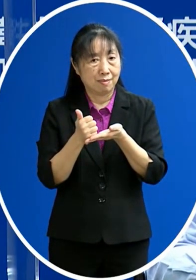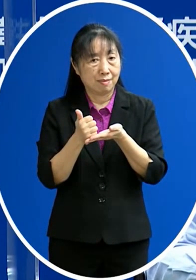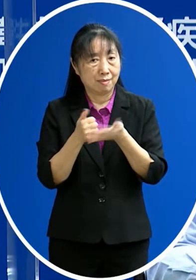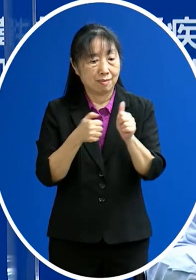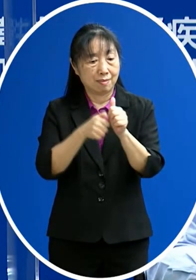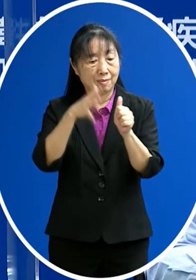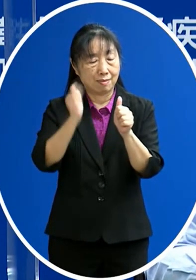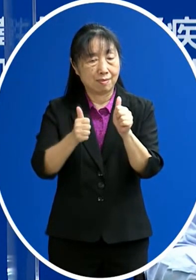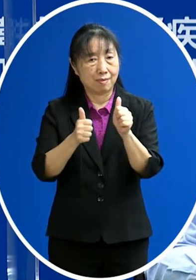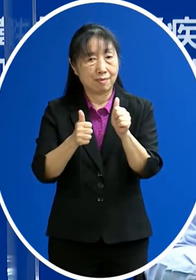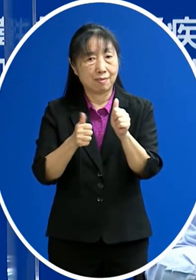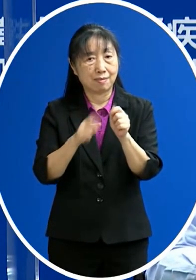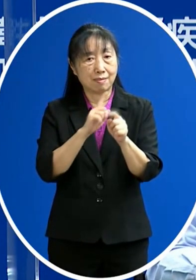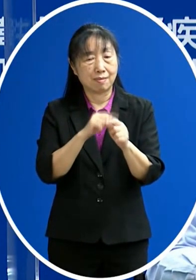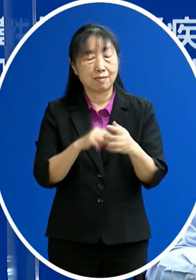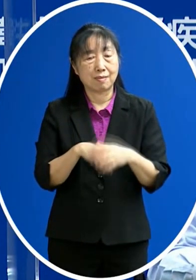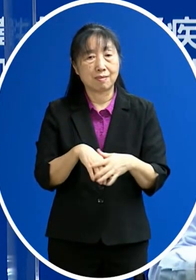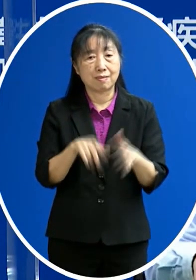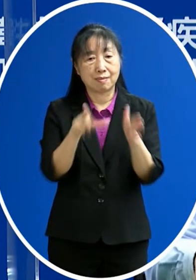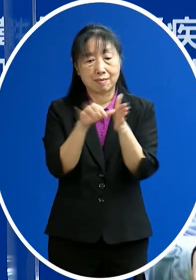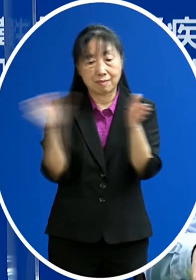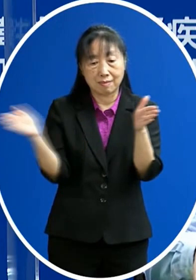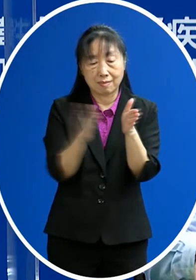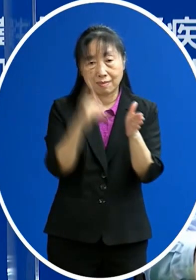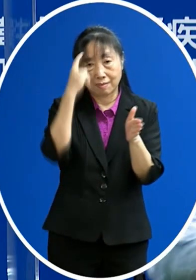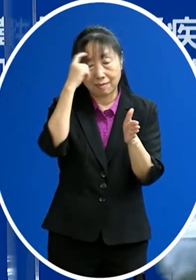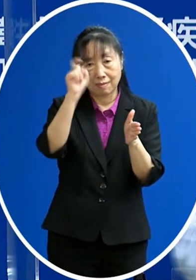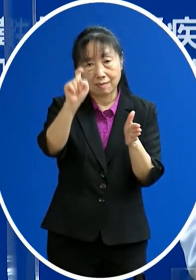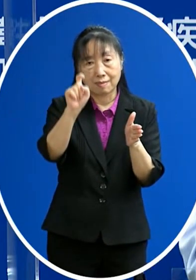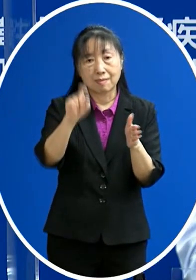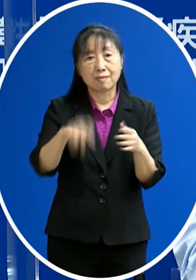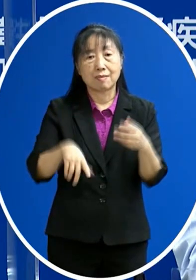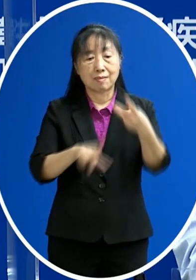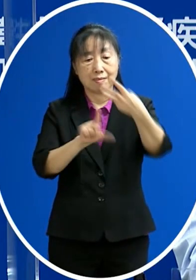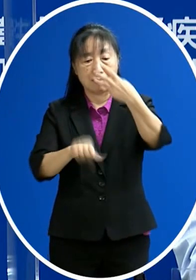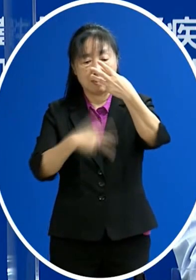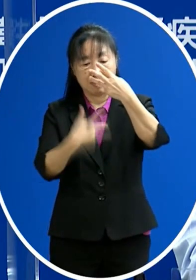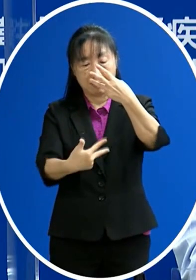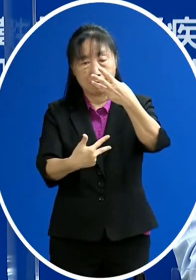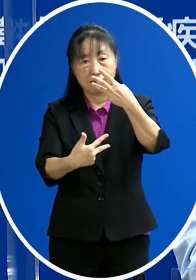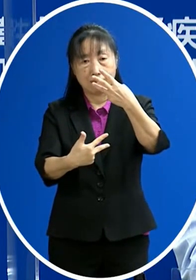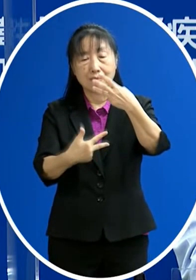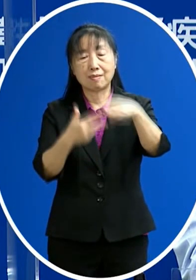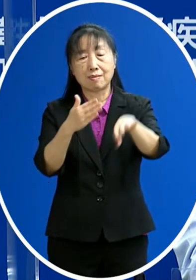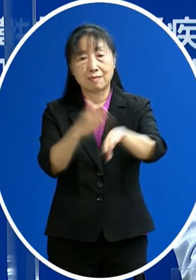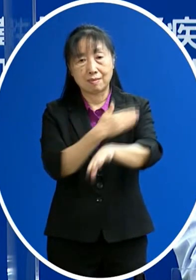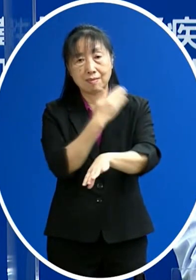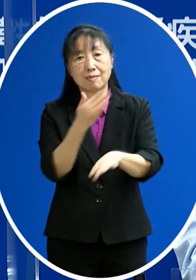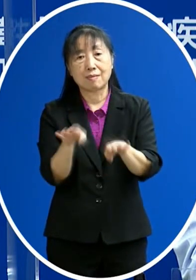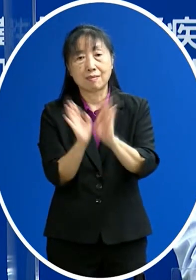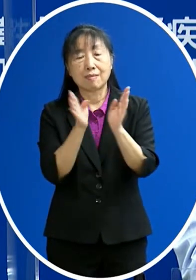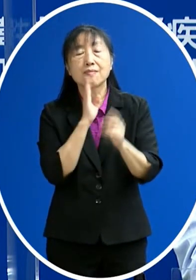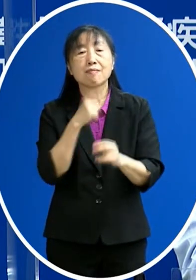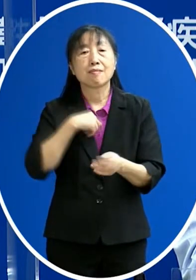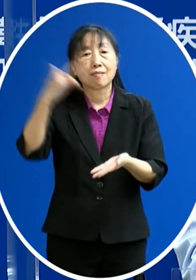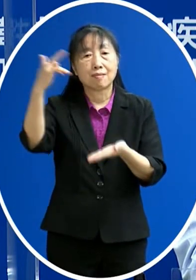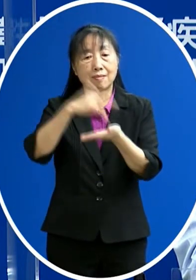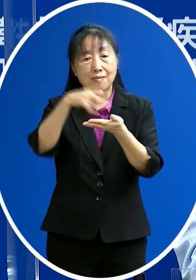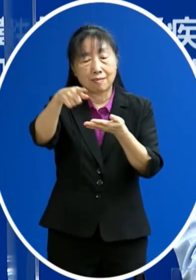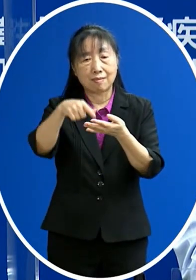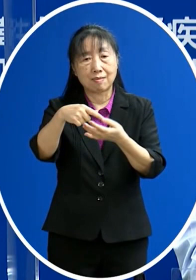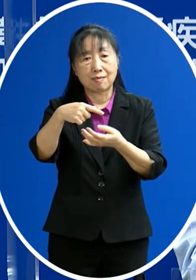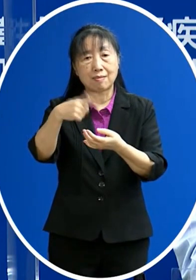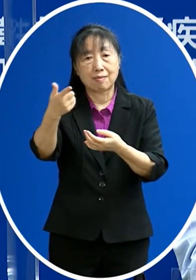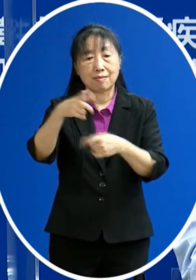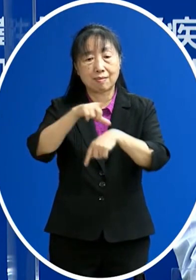长。那我们缩短做10天哈，当然就3月7日0时航班表定抵台的时间，哦，就开